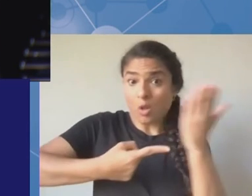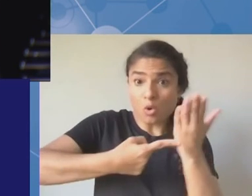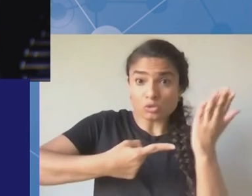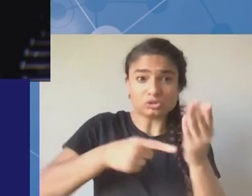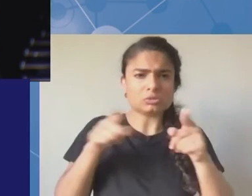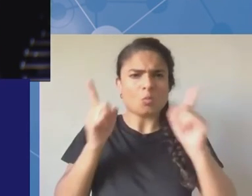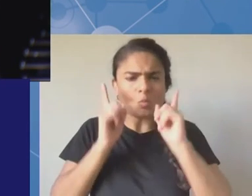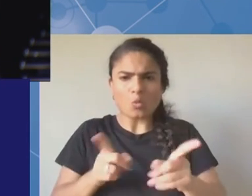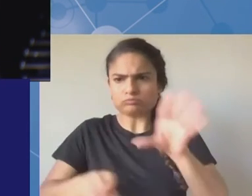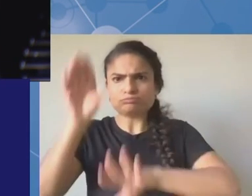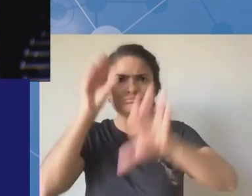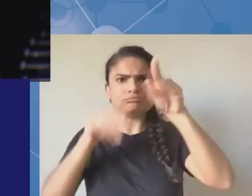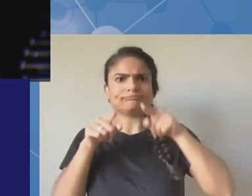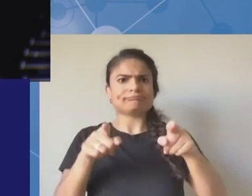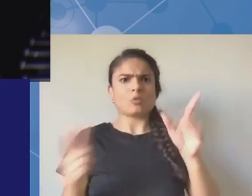нужны более